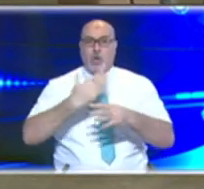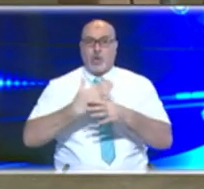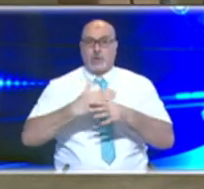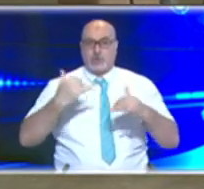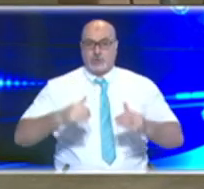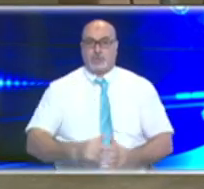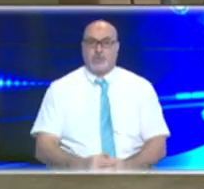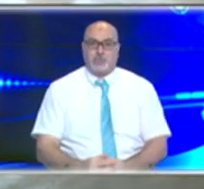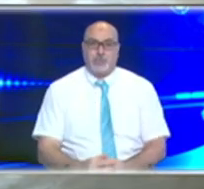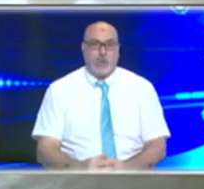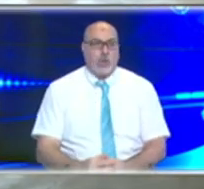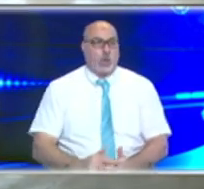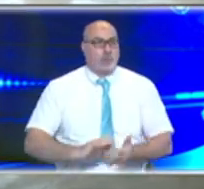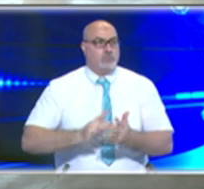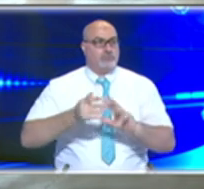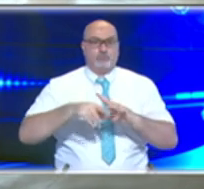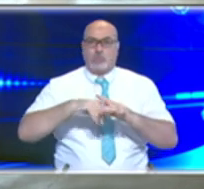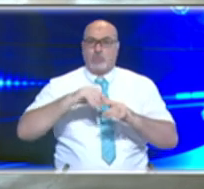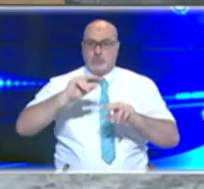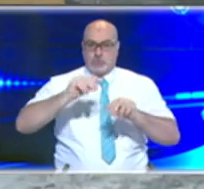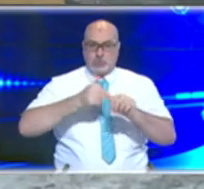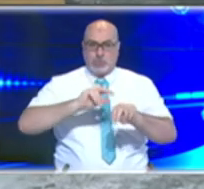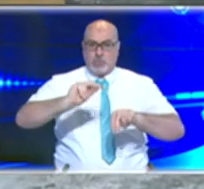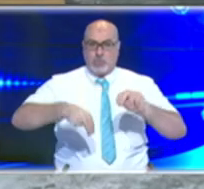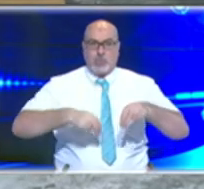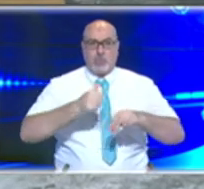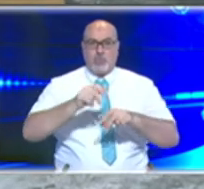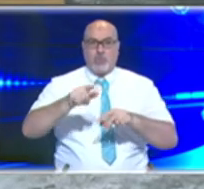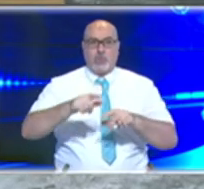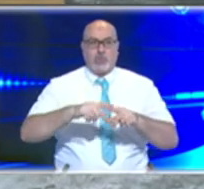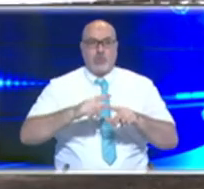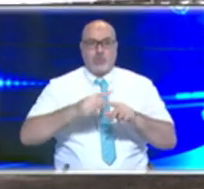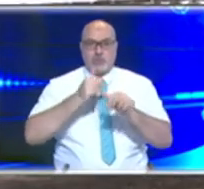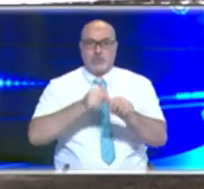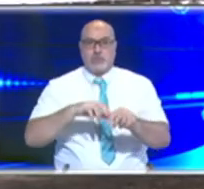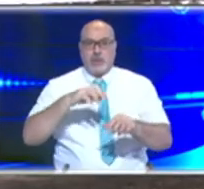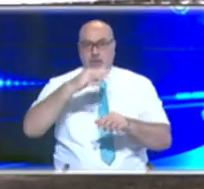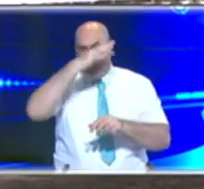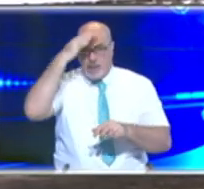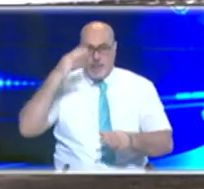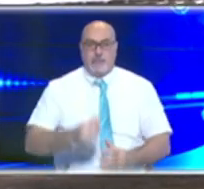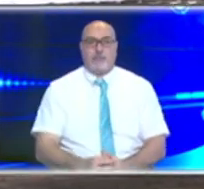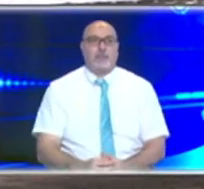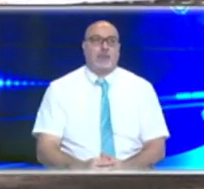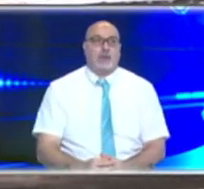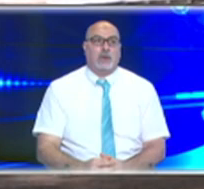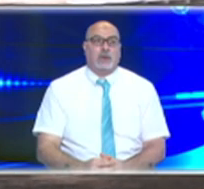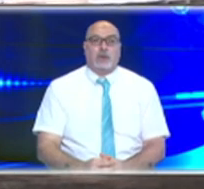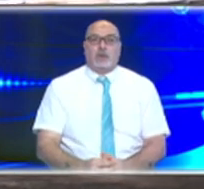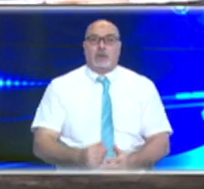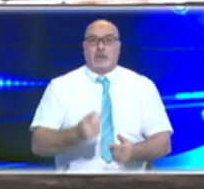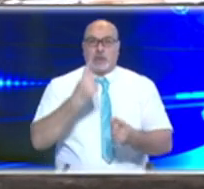وقد تم توفير كل الإمكانيات لوحدات الكشف والمتابعة للتلاميذ. من جهتها اتخذت